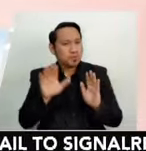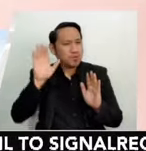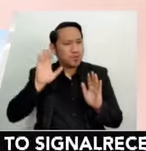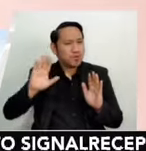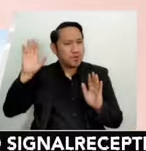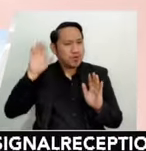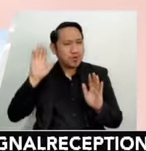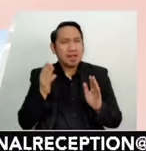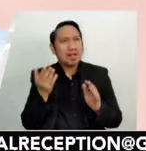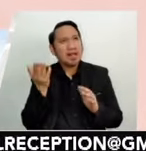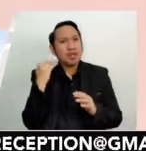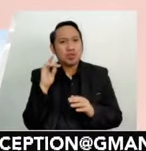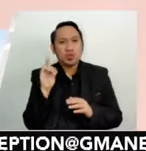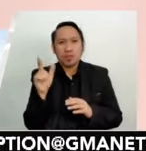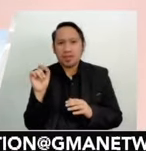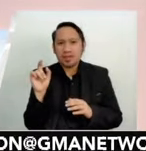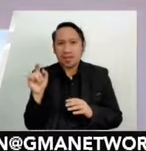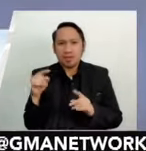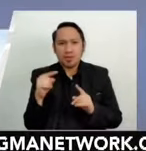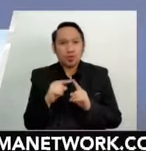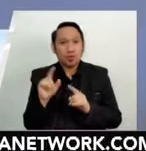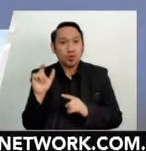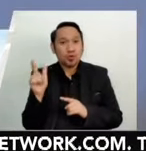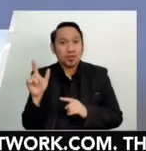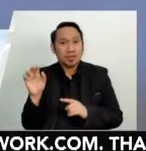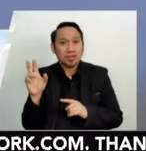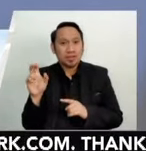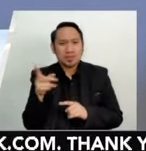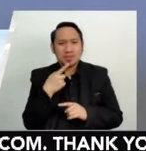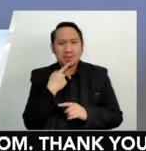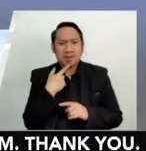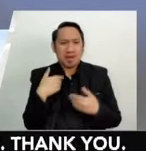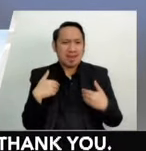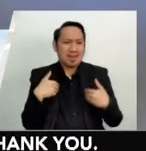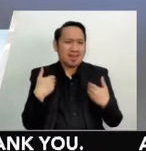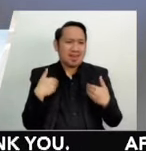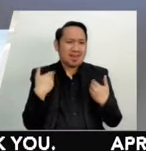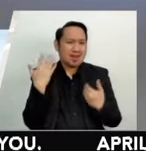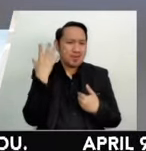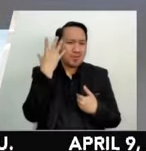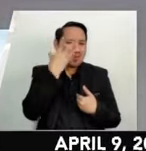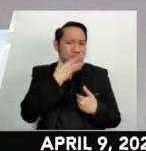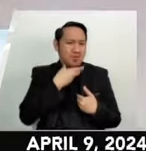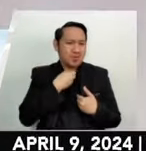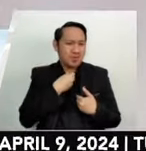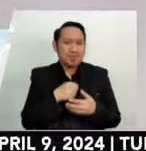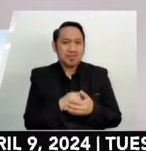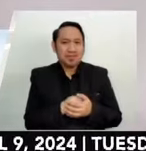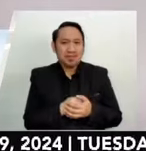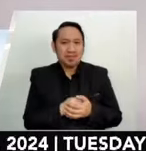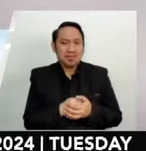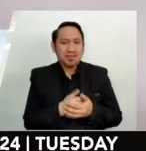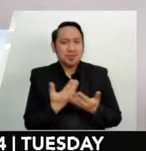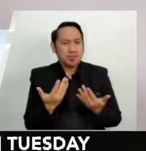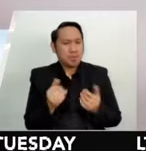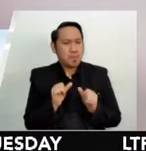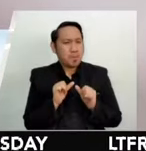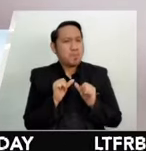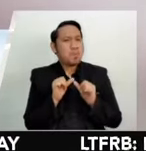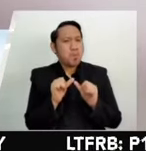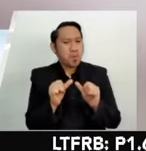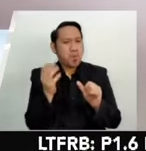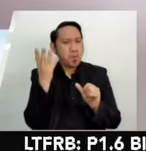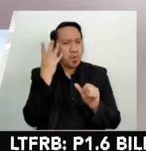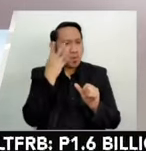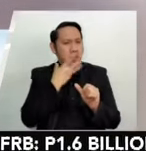hanggang 2013. Young and beautiful si Heart sa kanyang old photos. Timeless beauty at face carb never declines